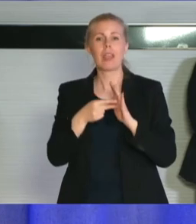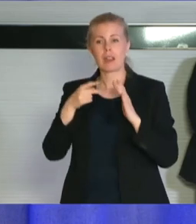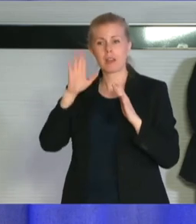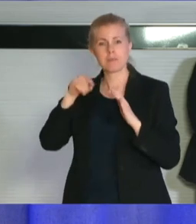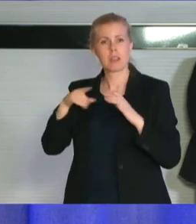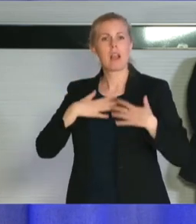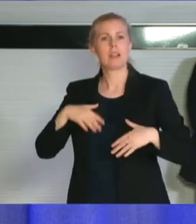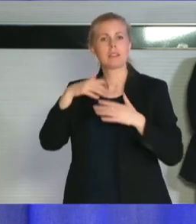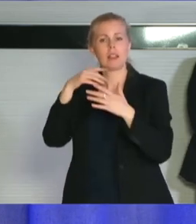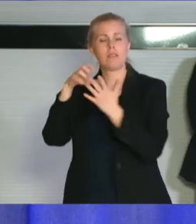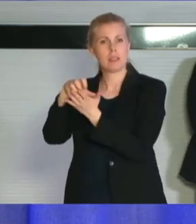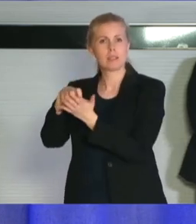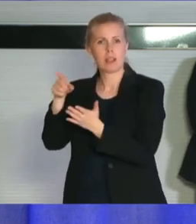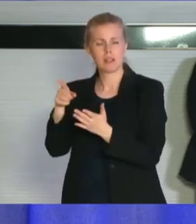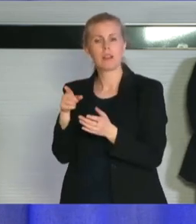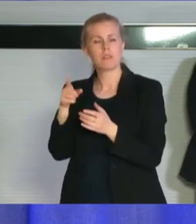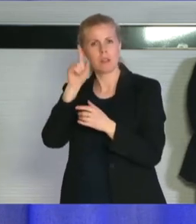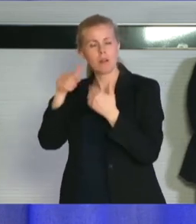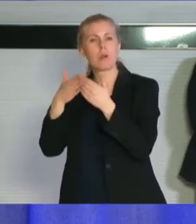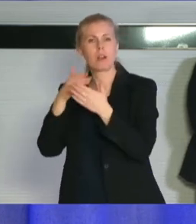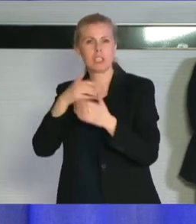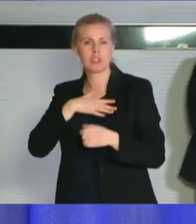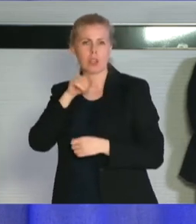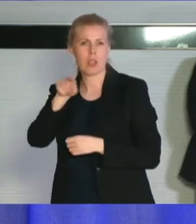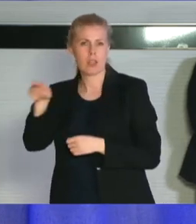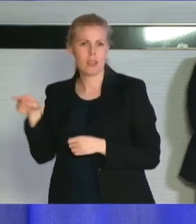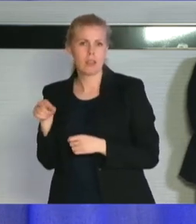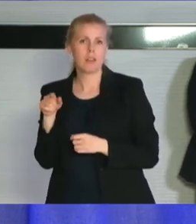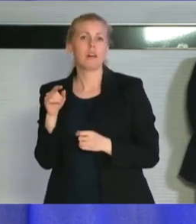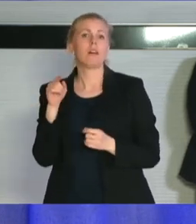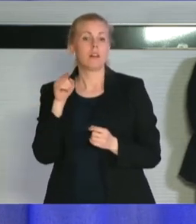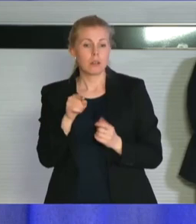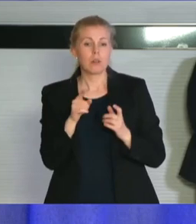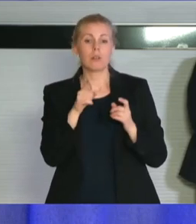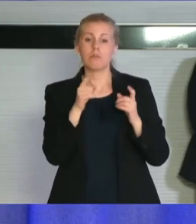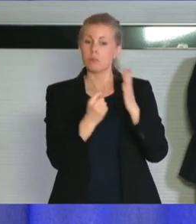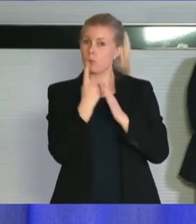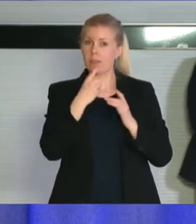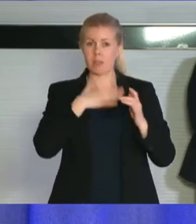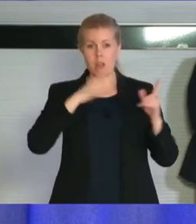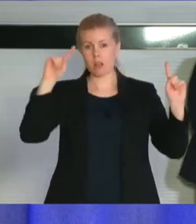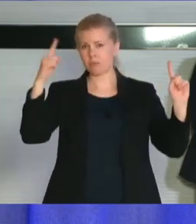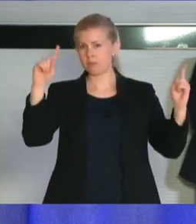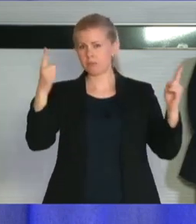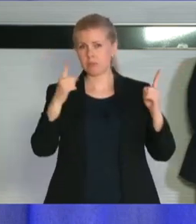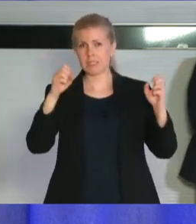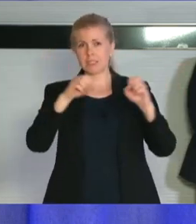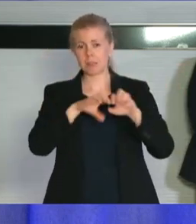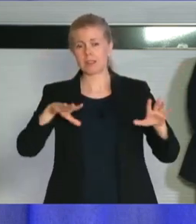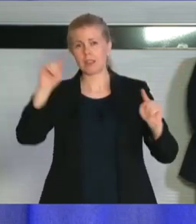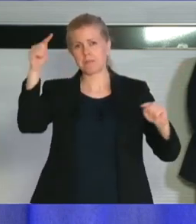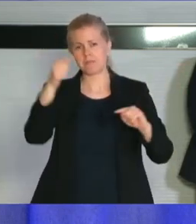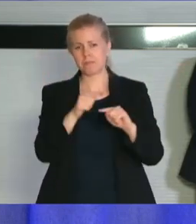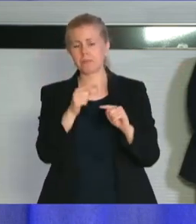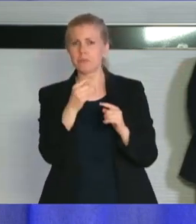ser fremover. Og vårt håp er jo at vi da har kommet på et nivå hvor vi har fått smitten ned mot 1, og dermed er i